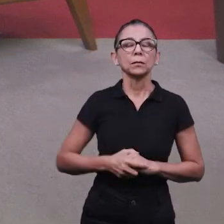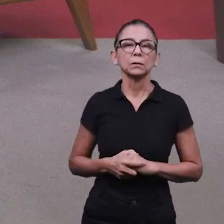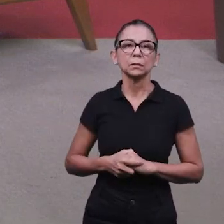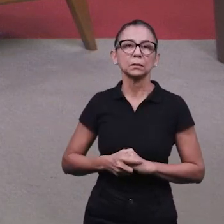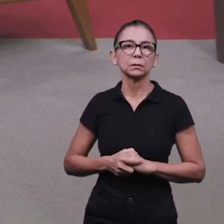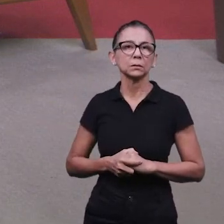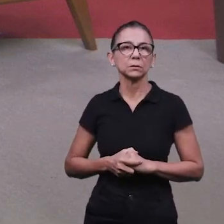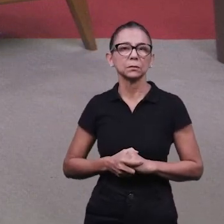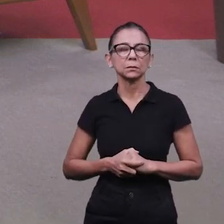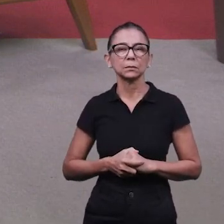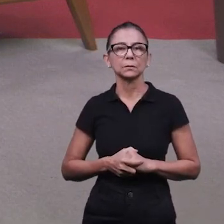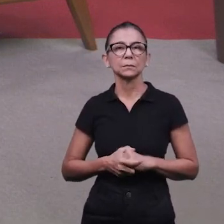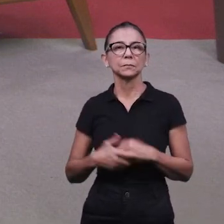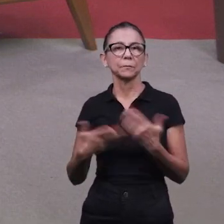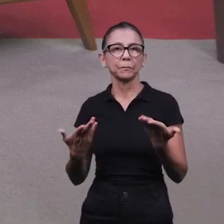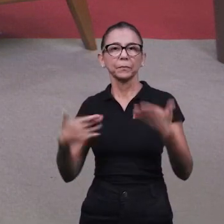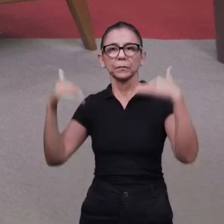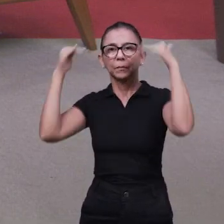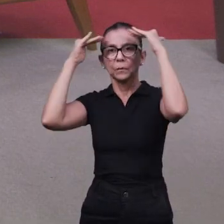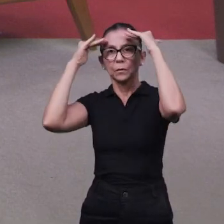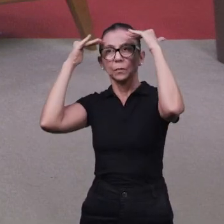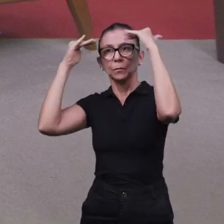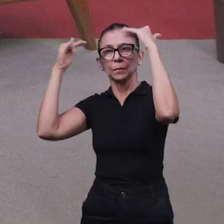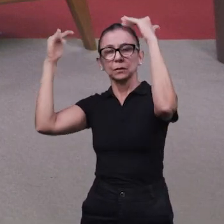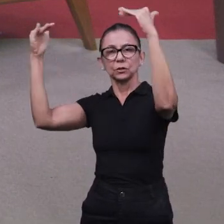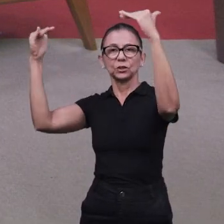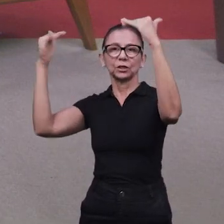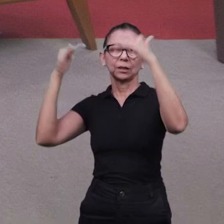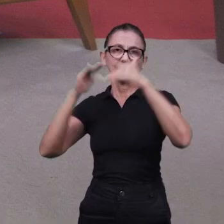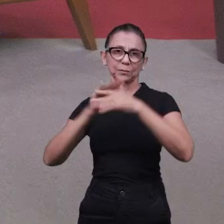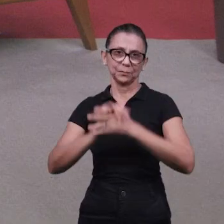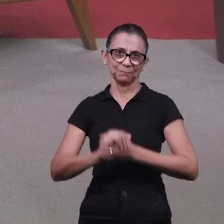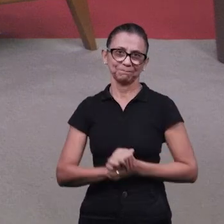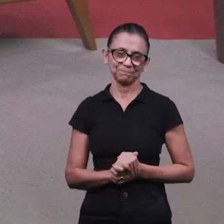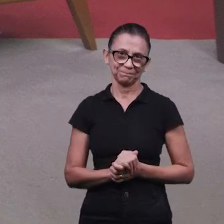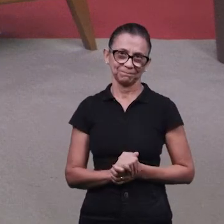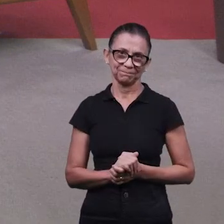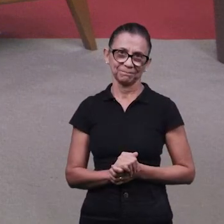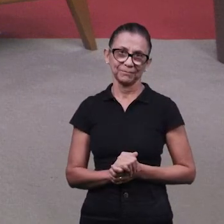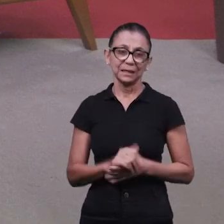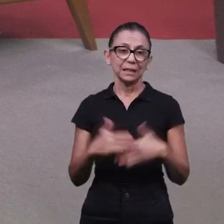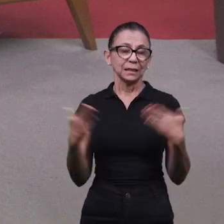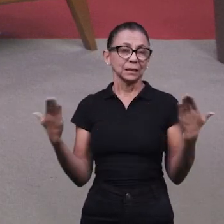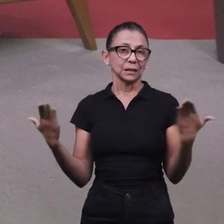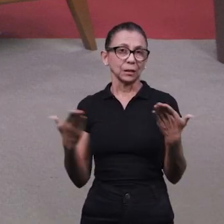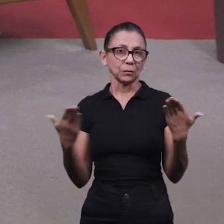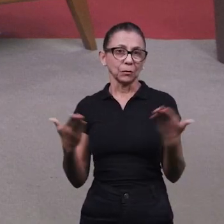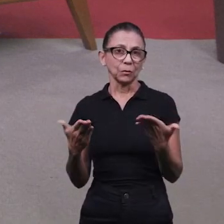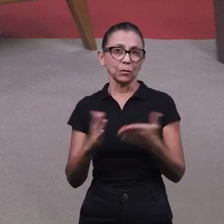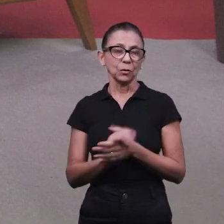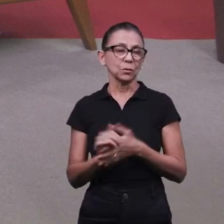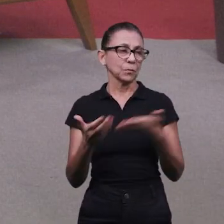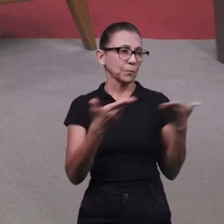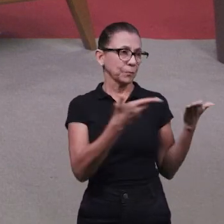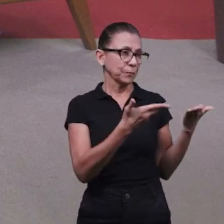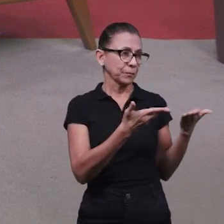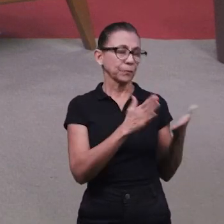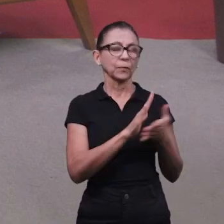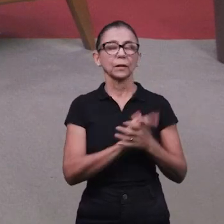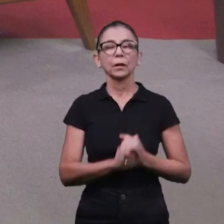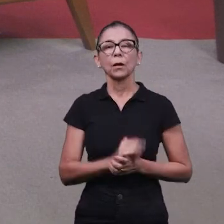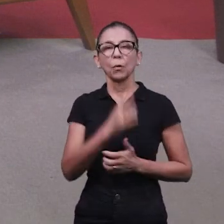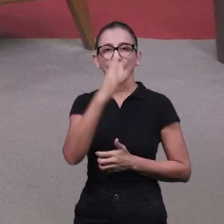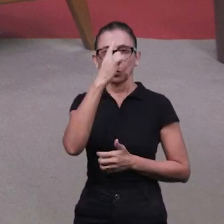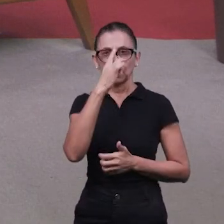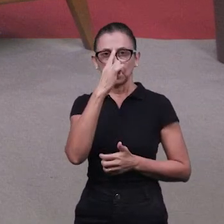principale dans la vie de David? L'obéissance. Donc cette transition nous ramène ici, nous apporte, je vais passer